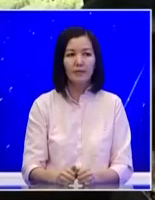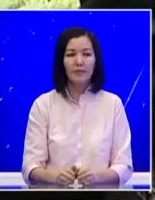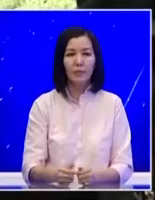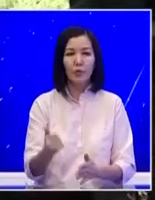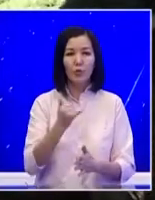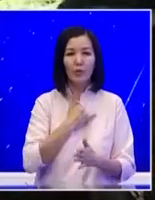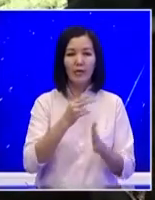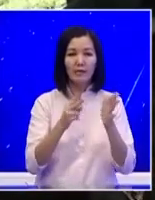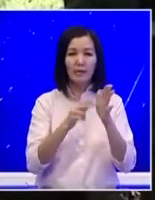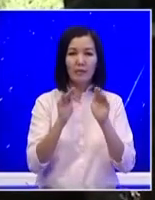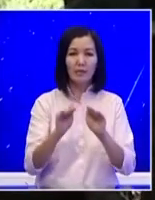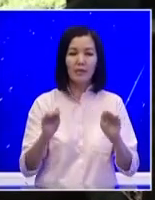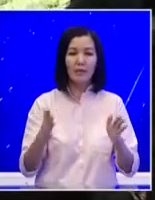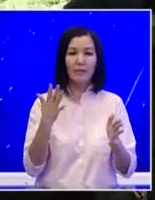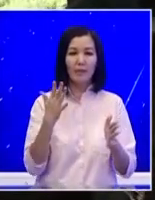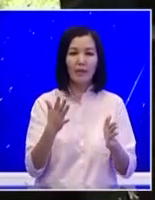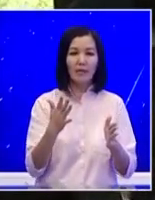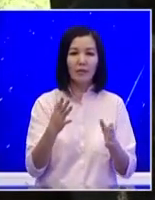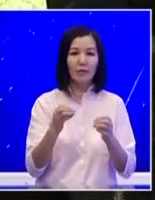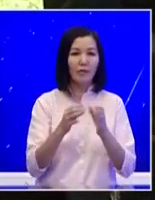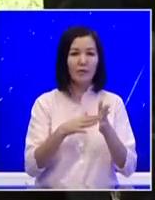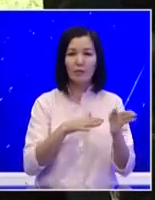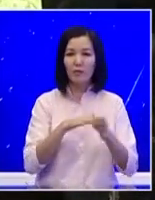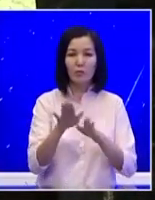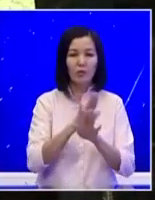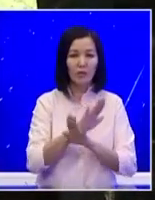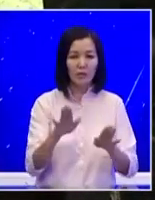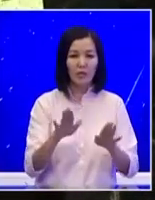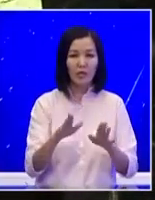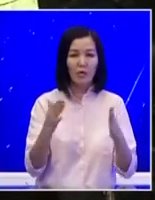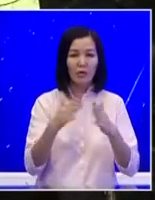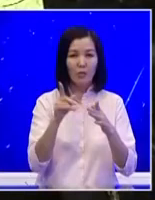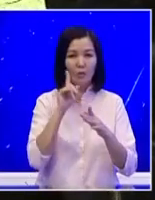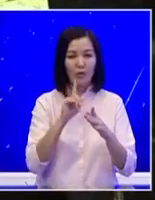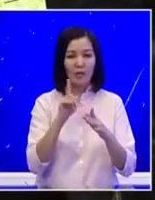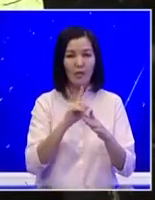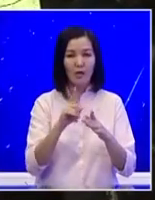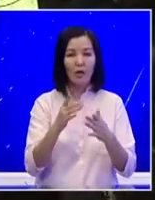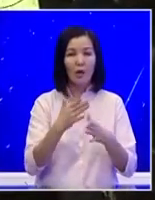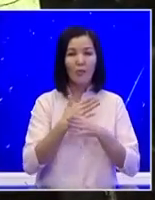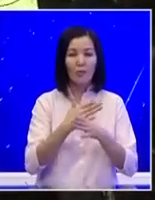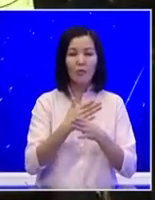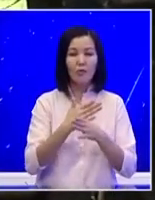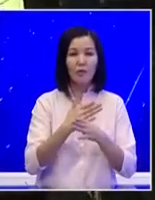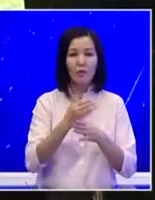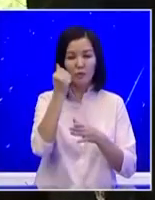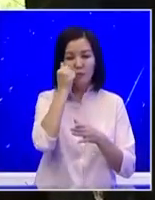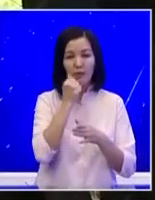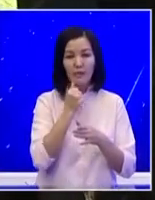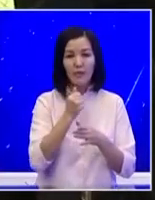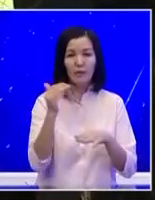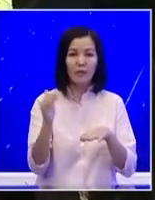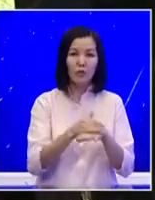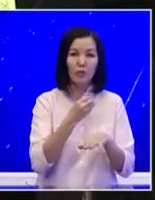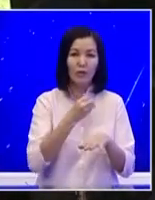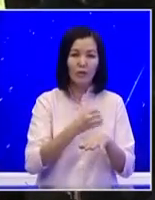У меня 7 детей, 5 из которых несовершеннолетние. Жилье приходится снимать. Я очень признательна за оказанную моей семье помощь. Спасибо за доброе